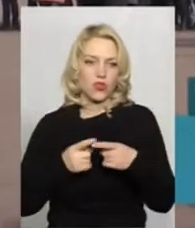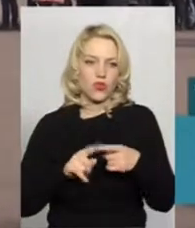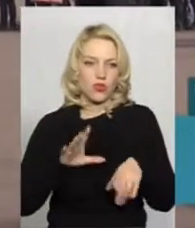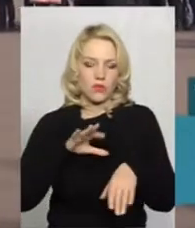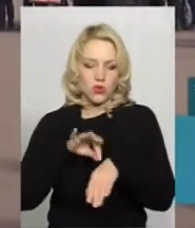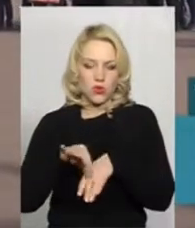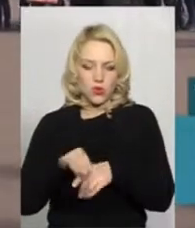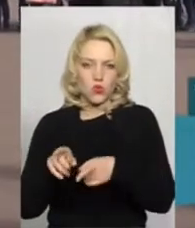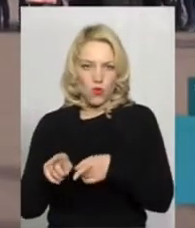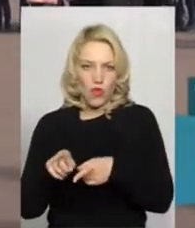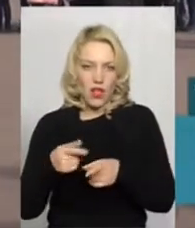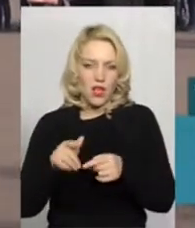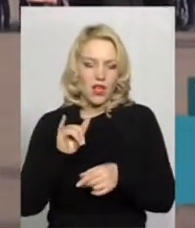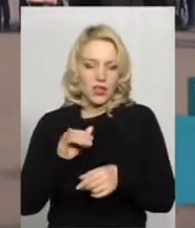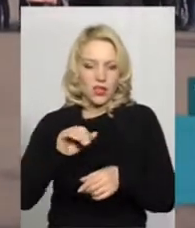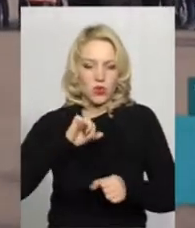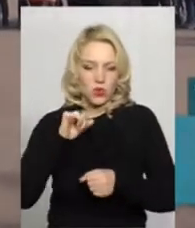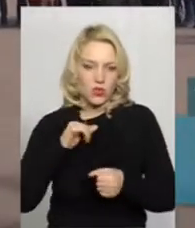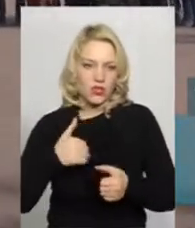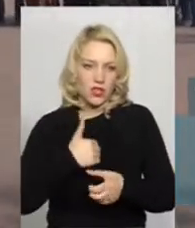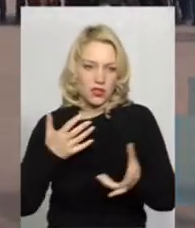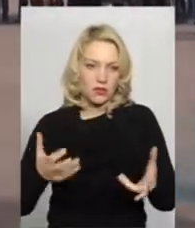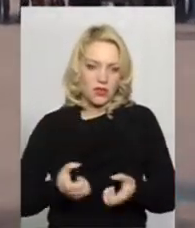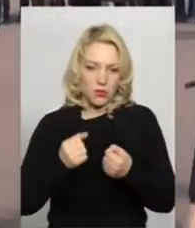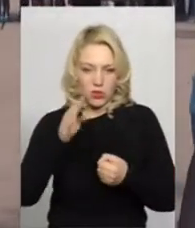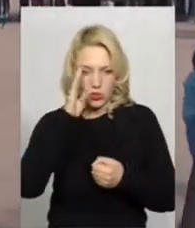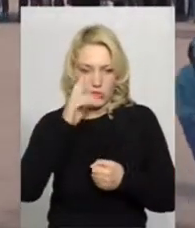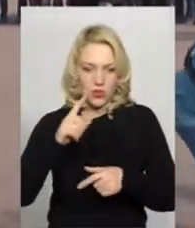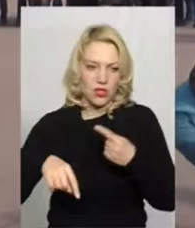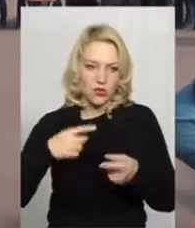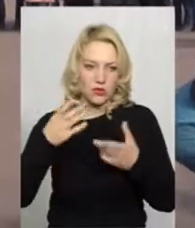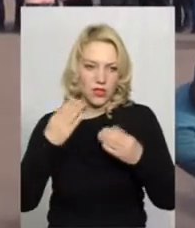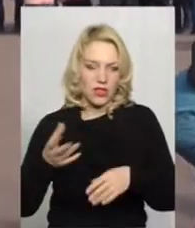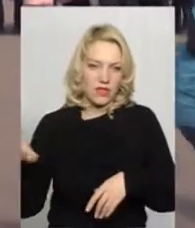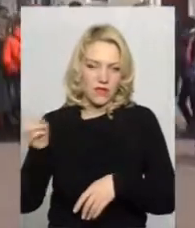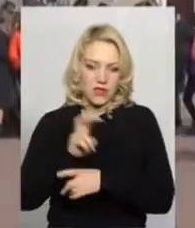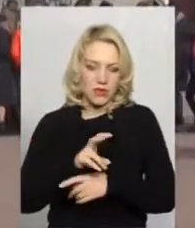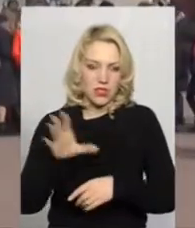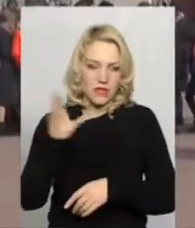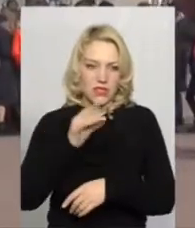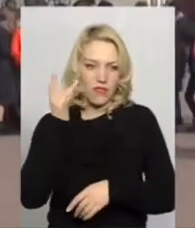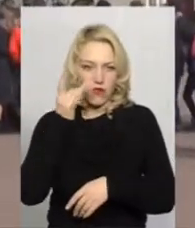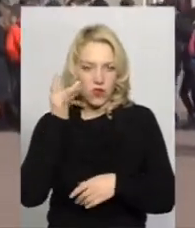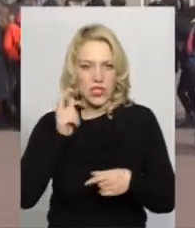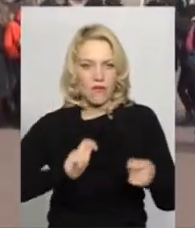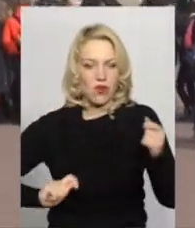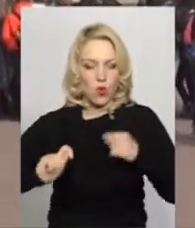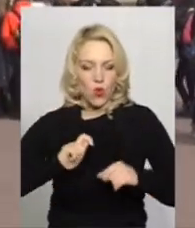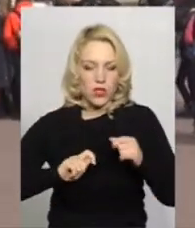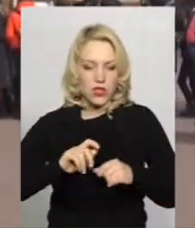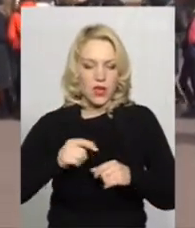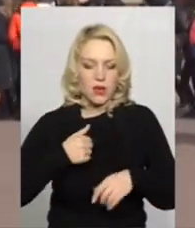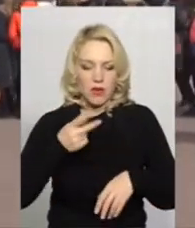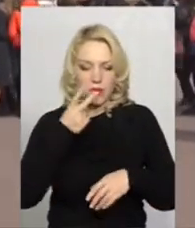зазацькували. Але друзі захотіли підтримати хлопчика, і тому наступного дня вони усі прийшли у рожевому одязі. Ми вбачаємо нагальну і